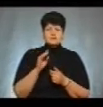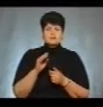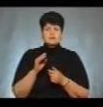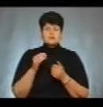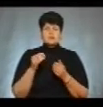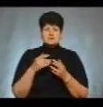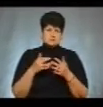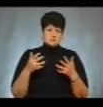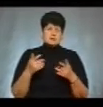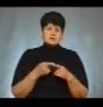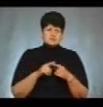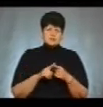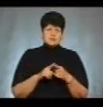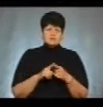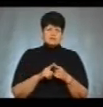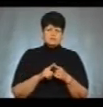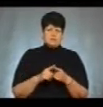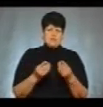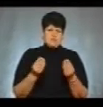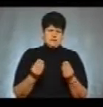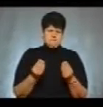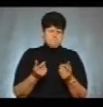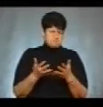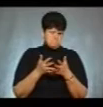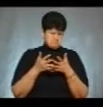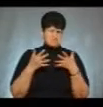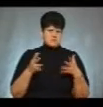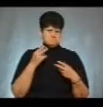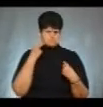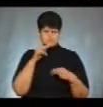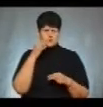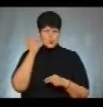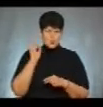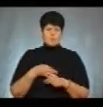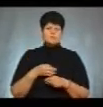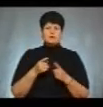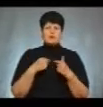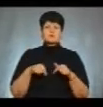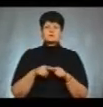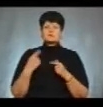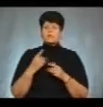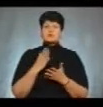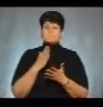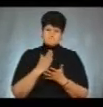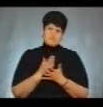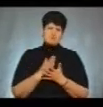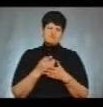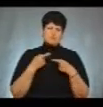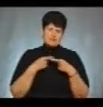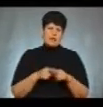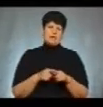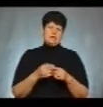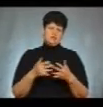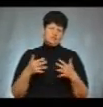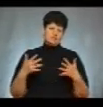на сьогоднішній день це одні з найбільш досвідченіших підрядних організацій в області, які мають відповідну техніку.